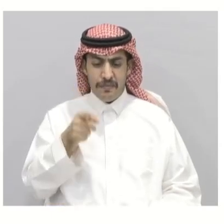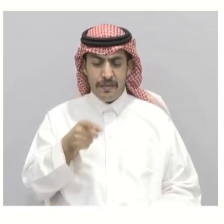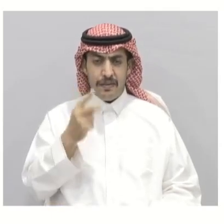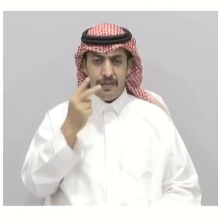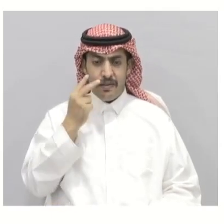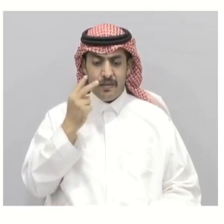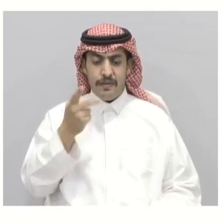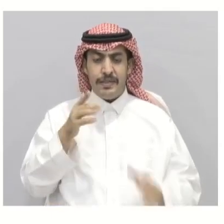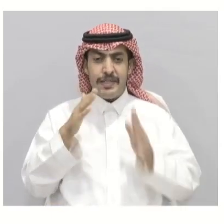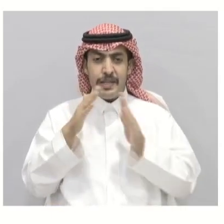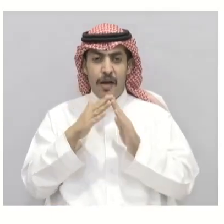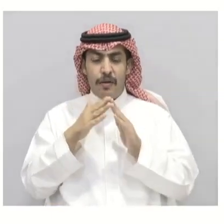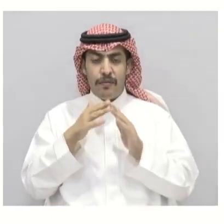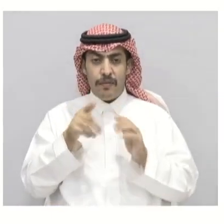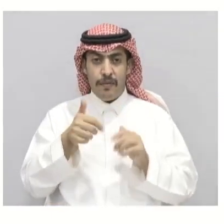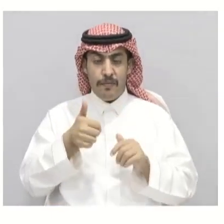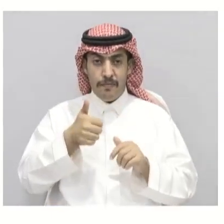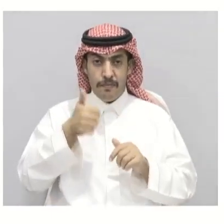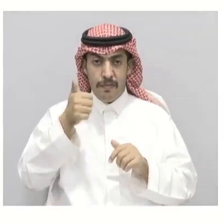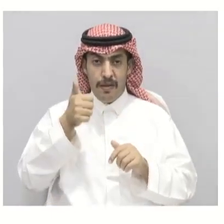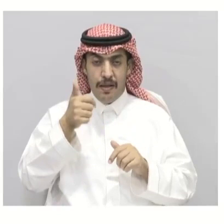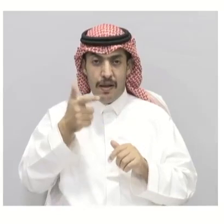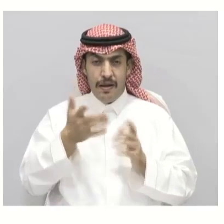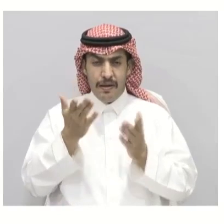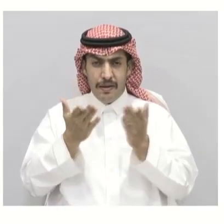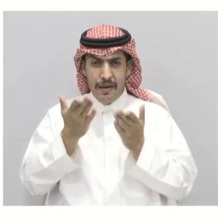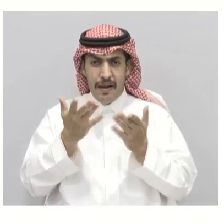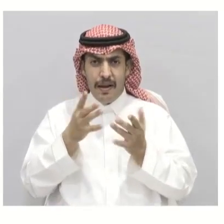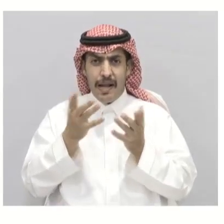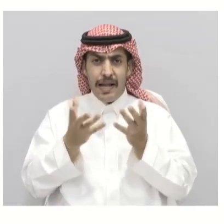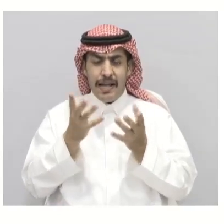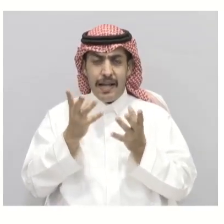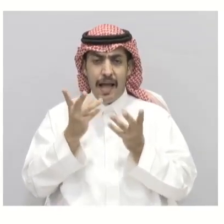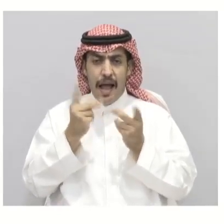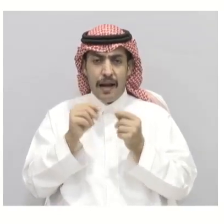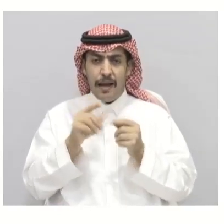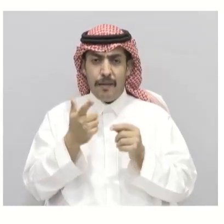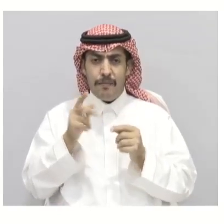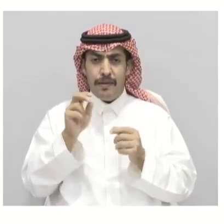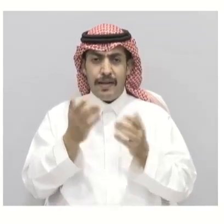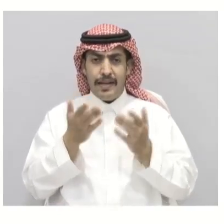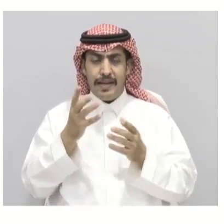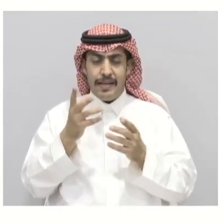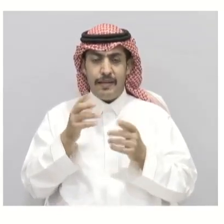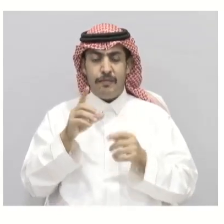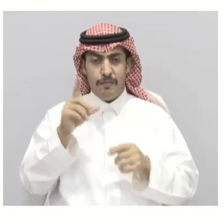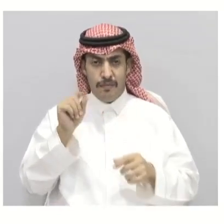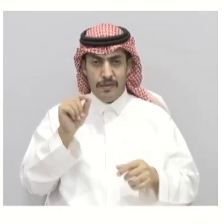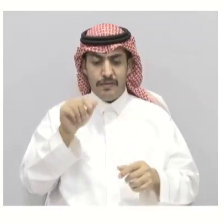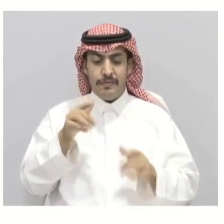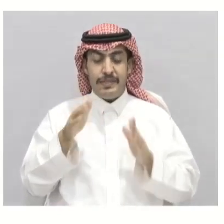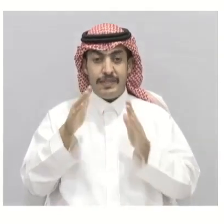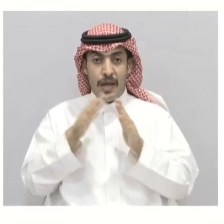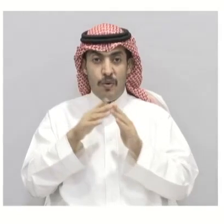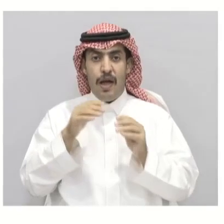هذه الزاويه تطيعون ان تقدروا قياسها فعلا صحيح هي